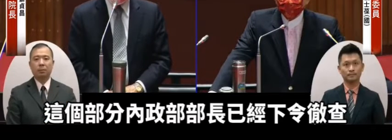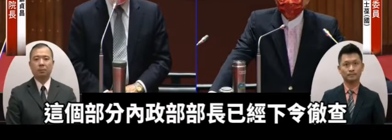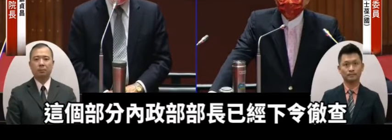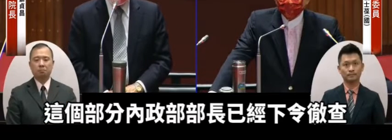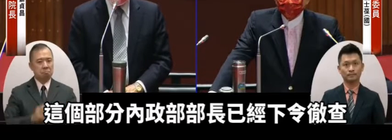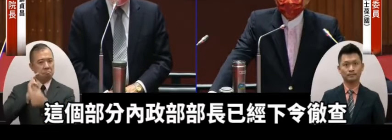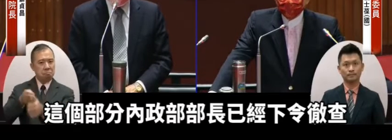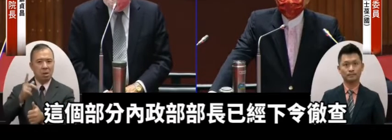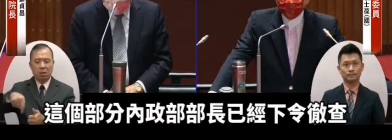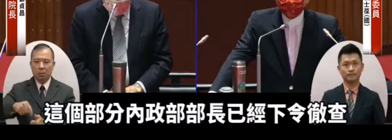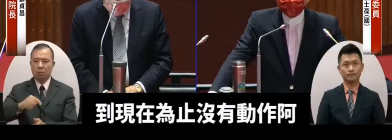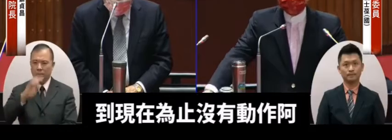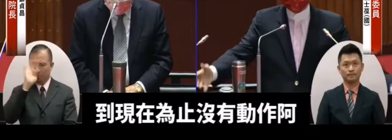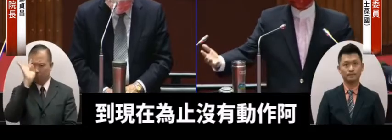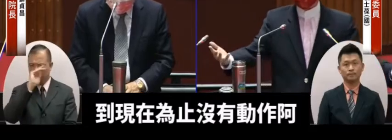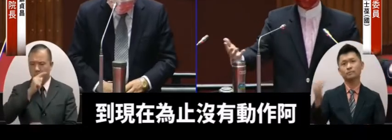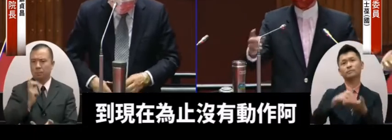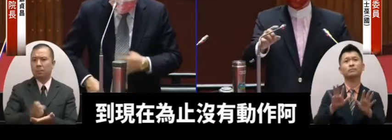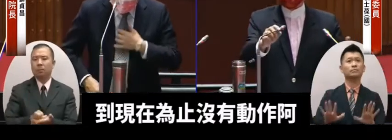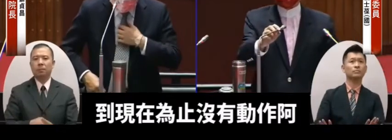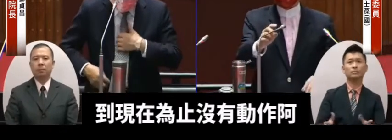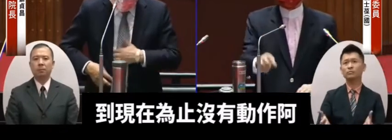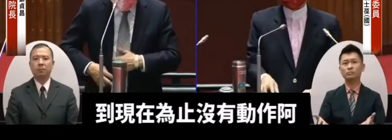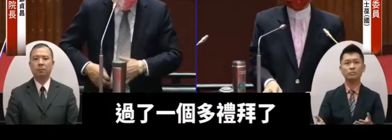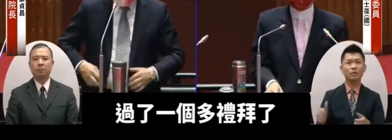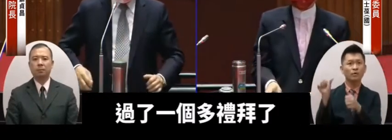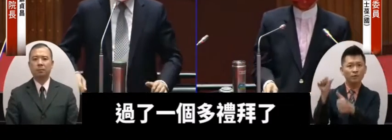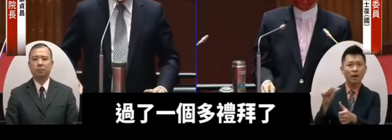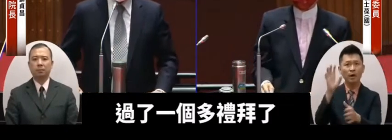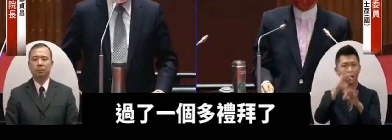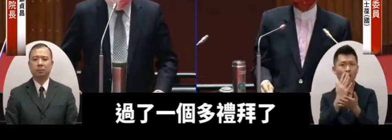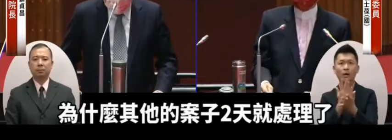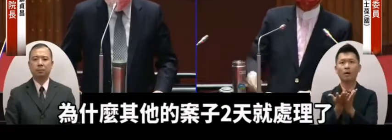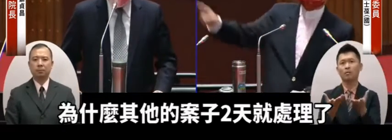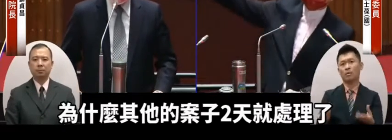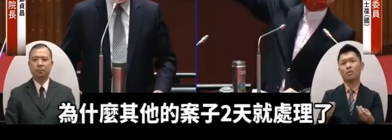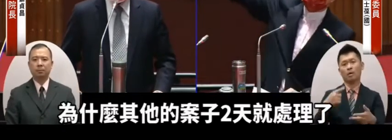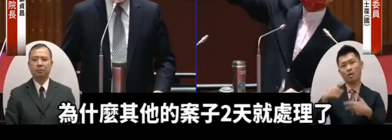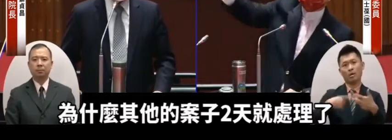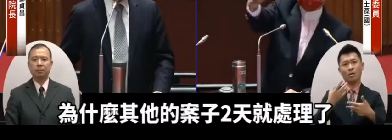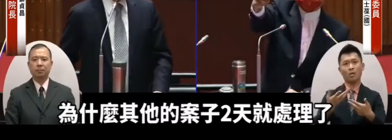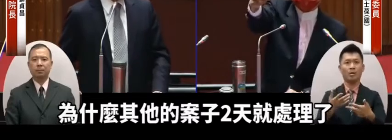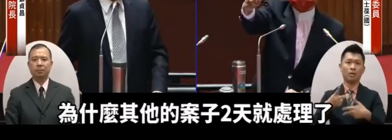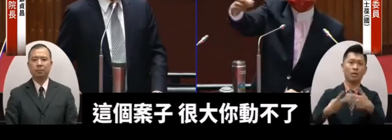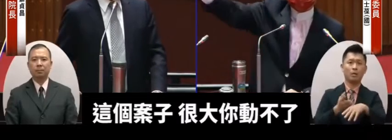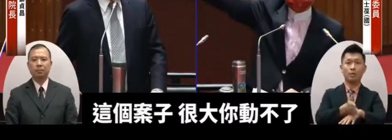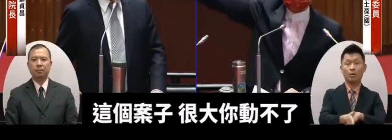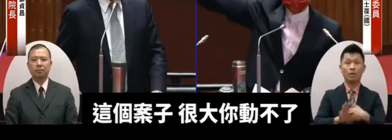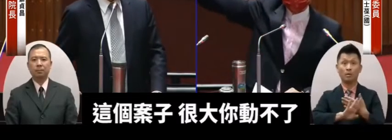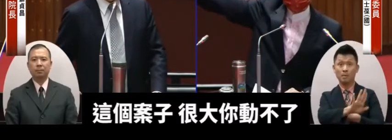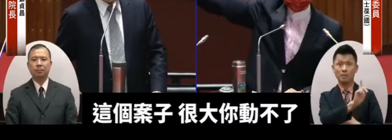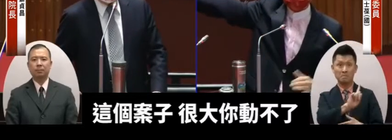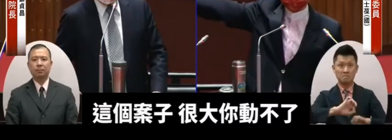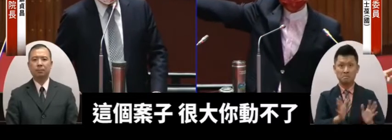查。 到现在为止没有动作啊，过了一个多礼拜了。那、啊、为什么其他的案子两天就处理了，这个案